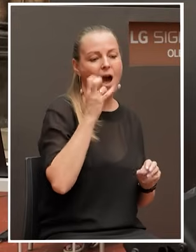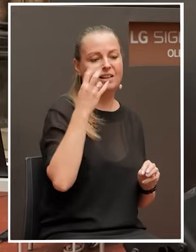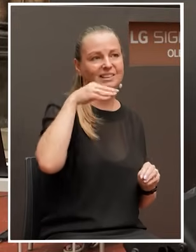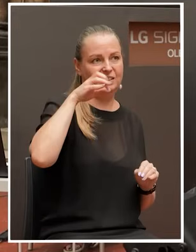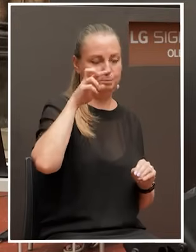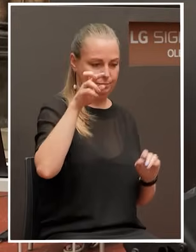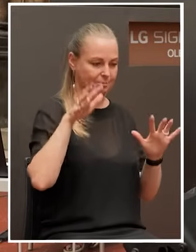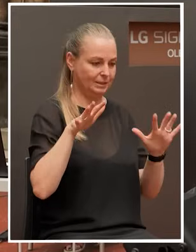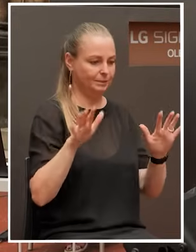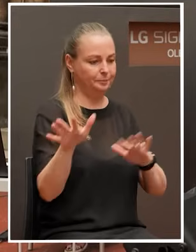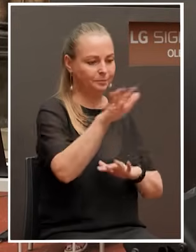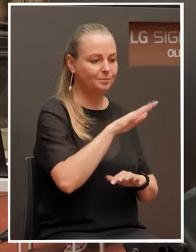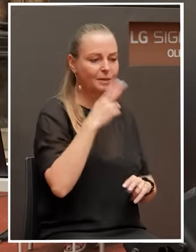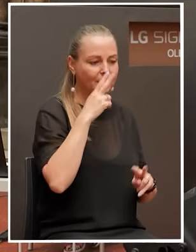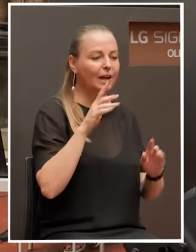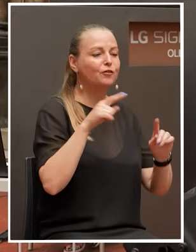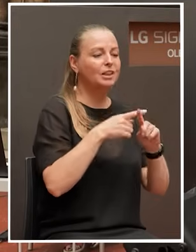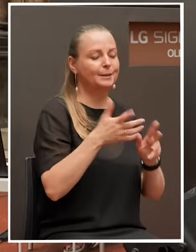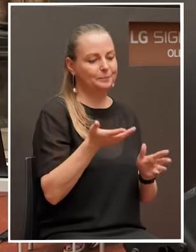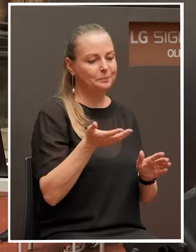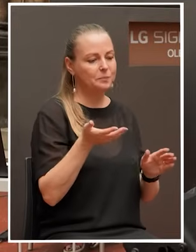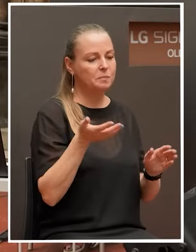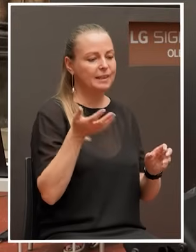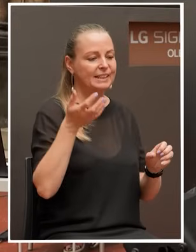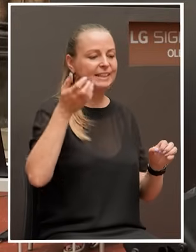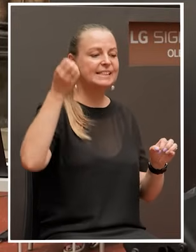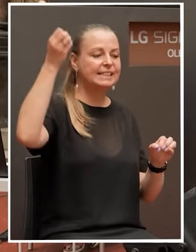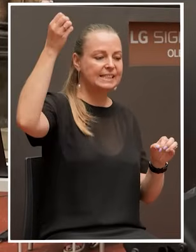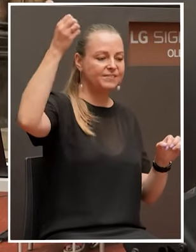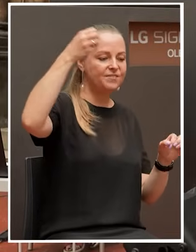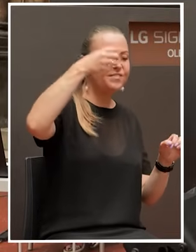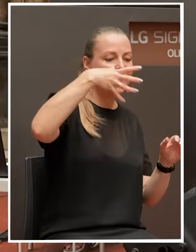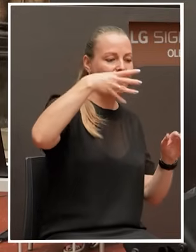внимание, насколько здесь вот этот зыбящийся свет и раздельные мазки